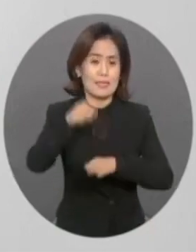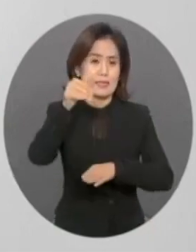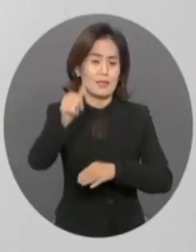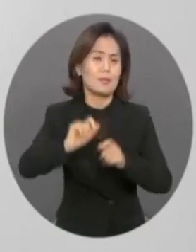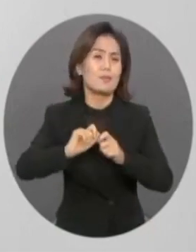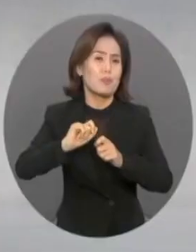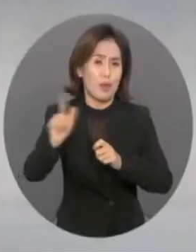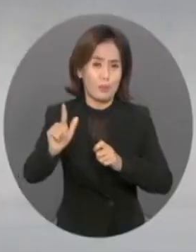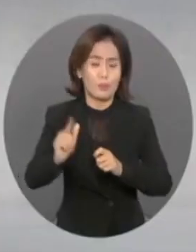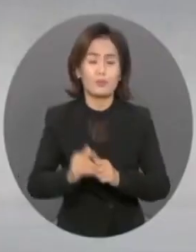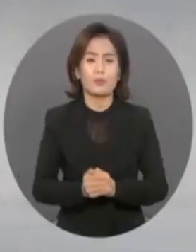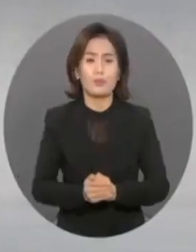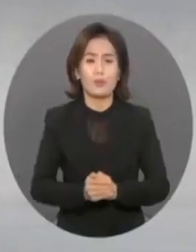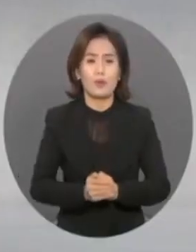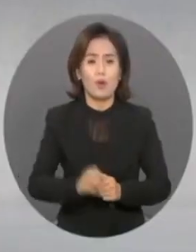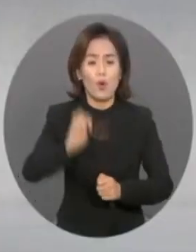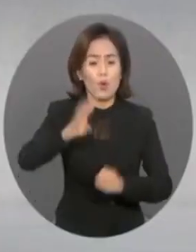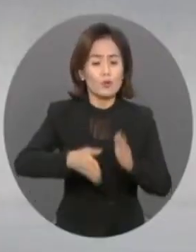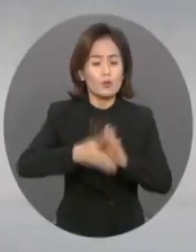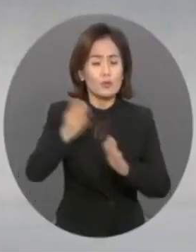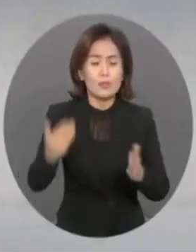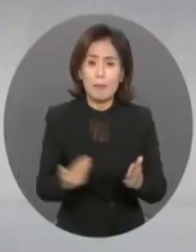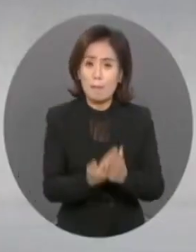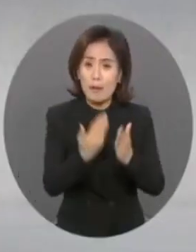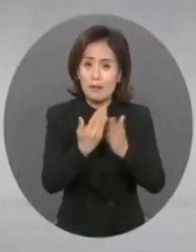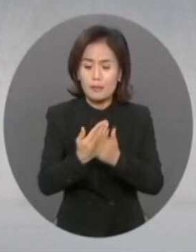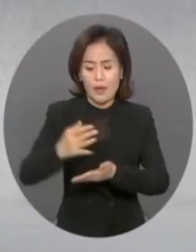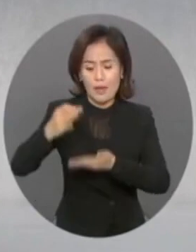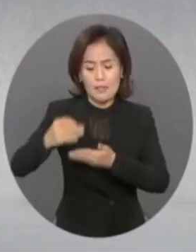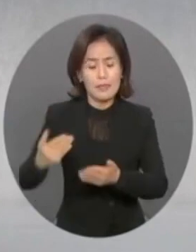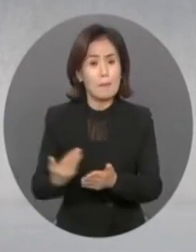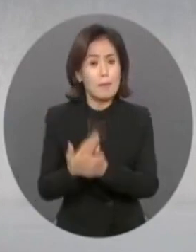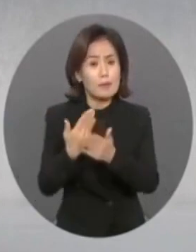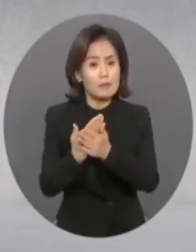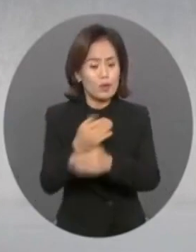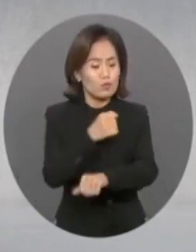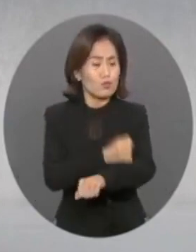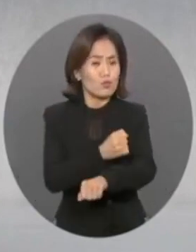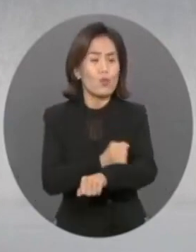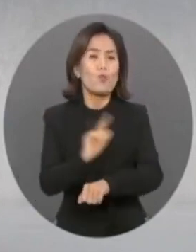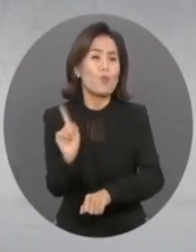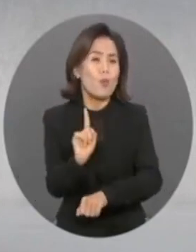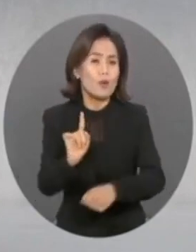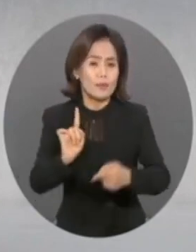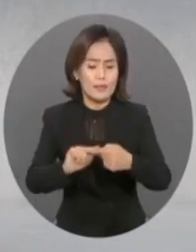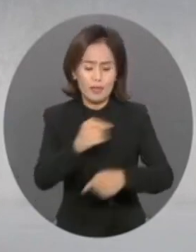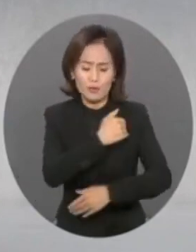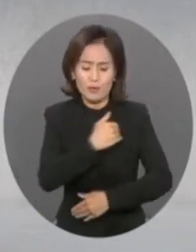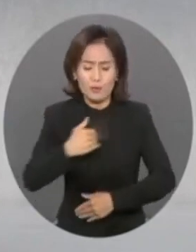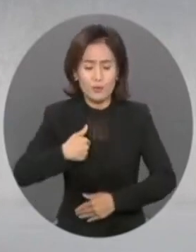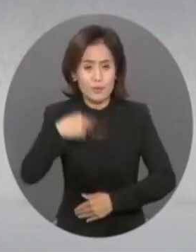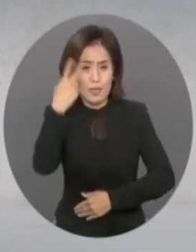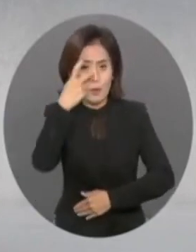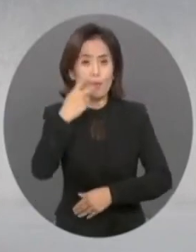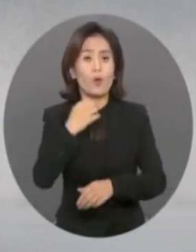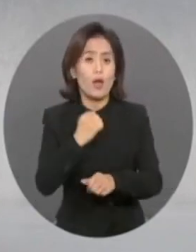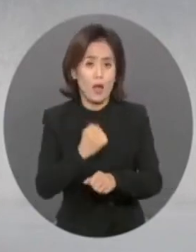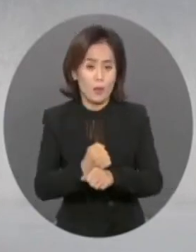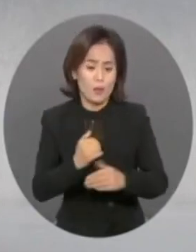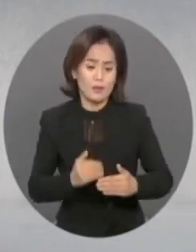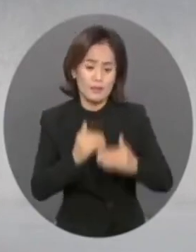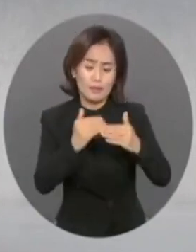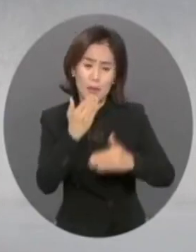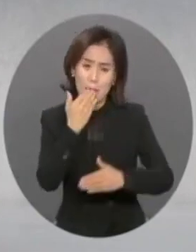대다수입니다 광주시의 발전 또 광주시의 가치의 발전을 했는가를 충분히 검토하면서